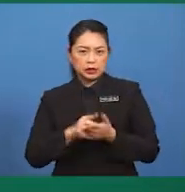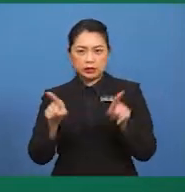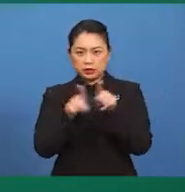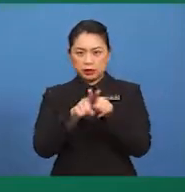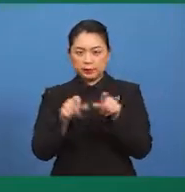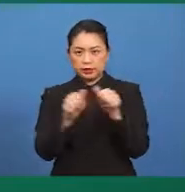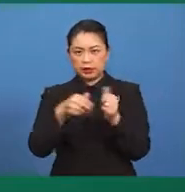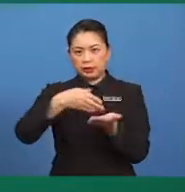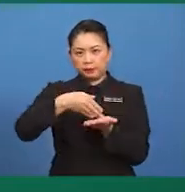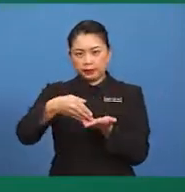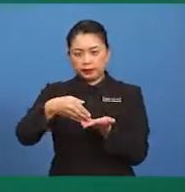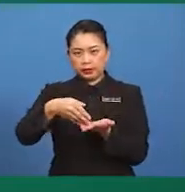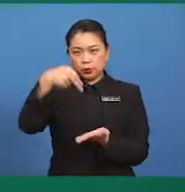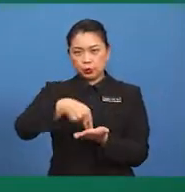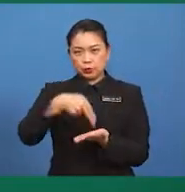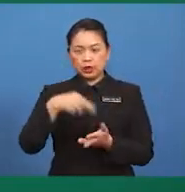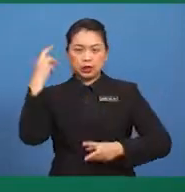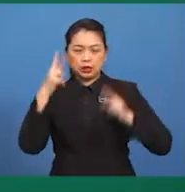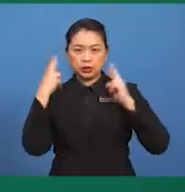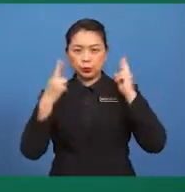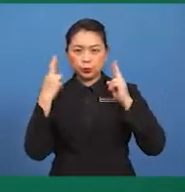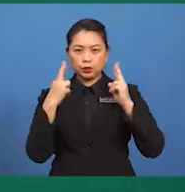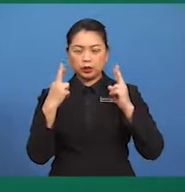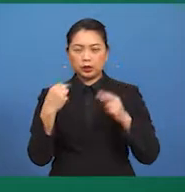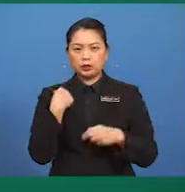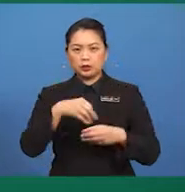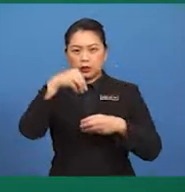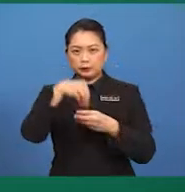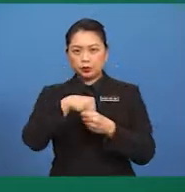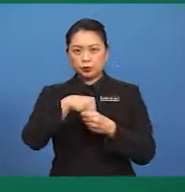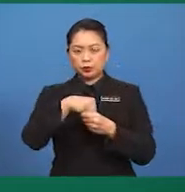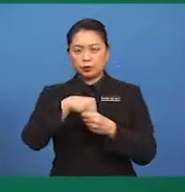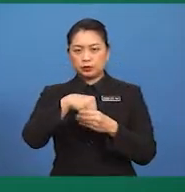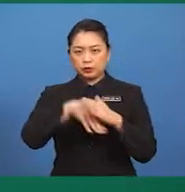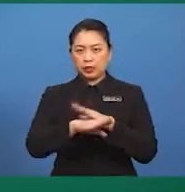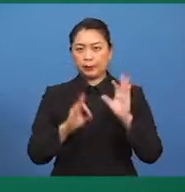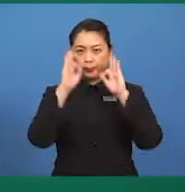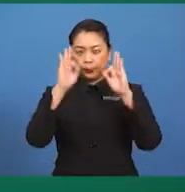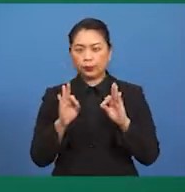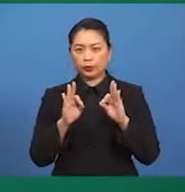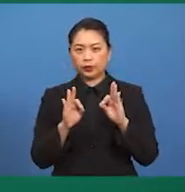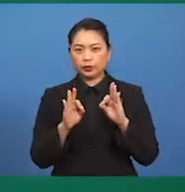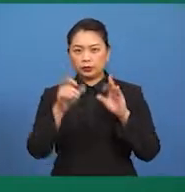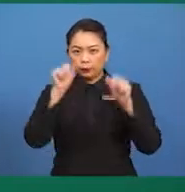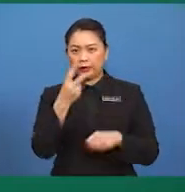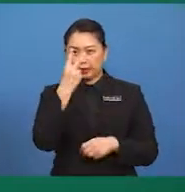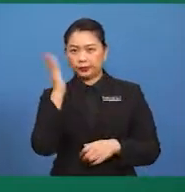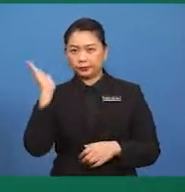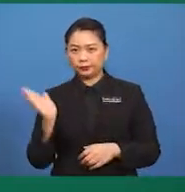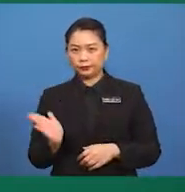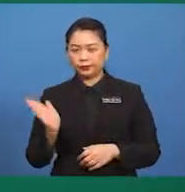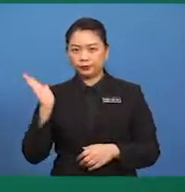dengan belanja hutang ragu. Kita masukkan dalam formula iaitu 5% darab RM50,000, kita dapat